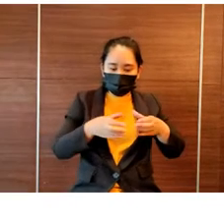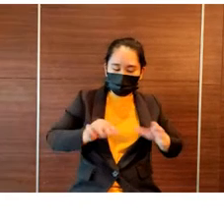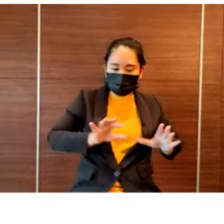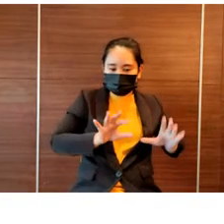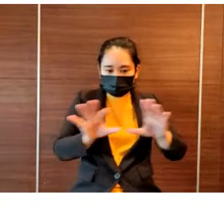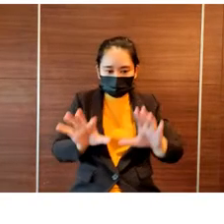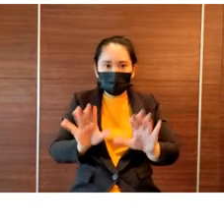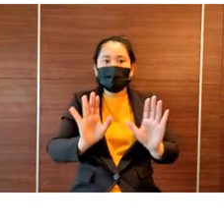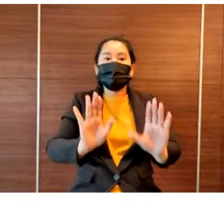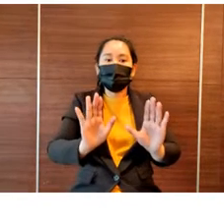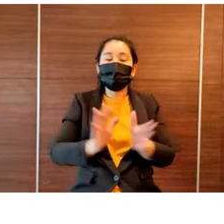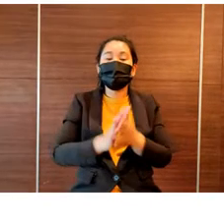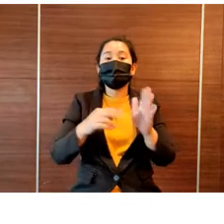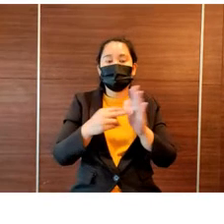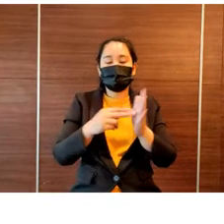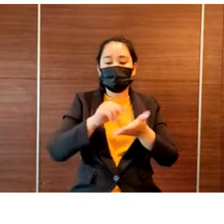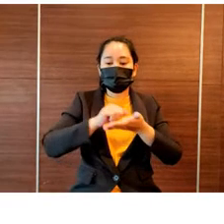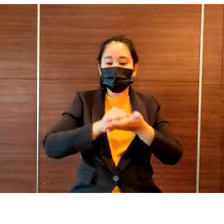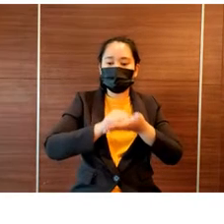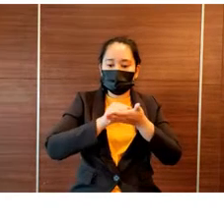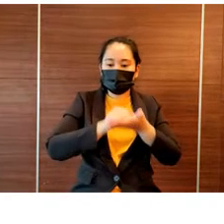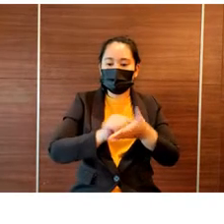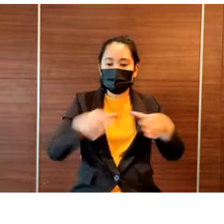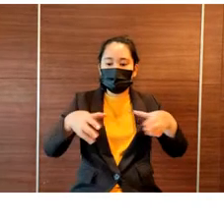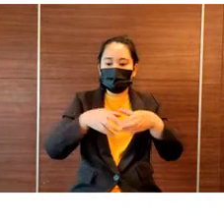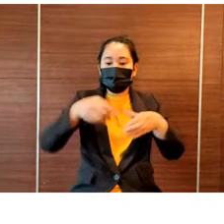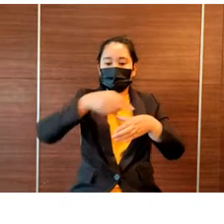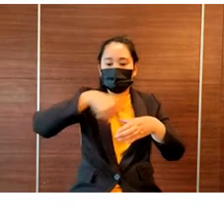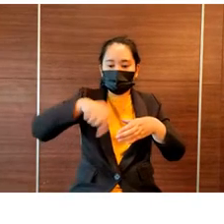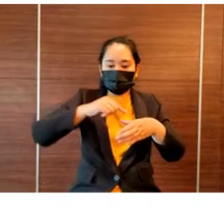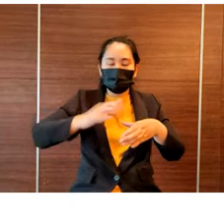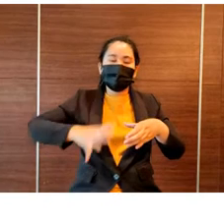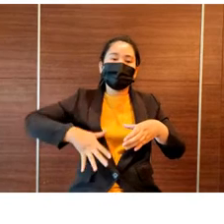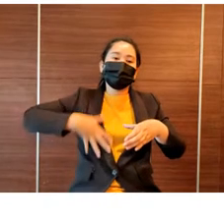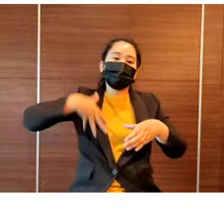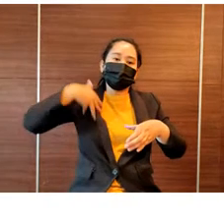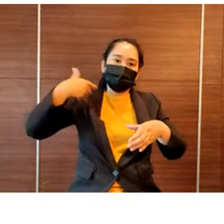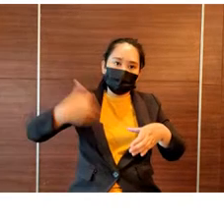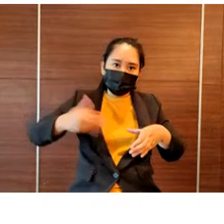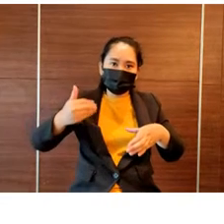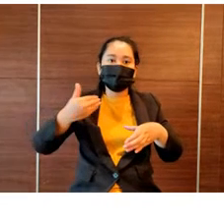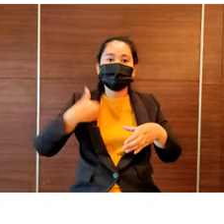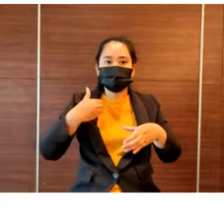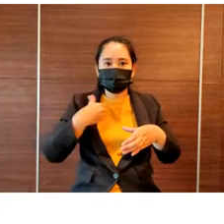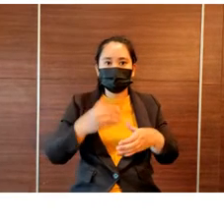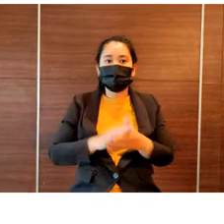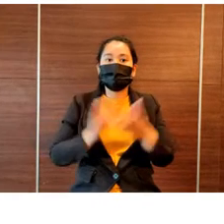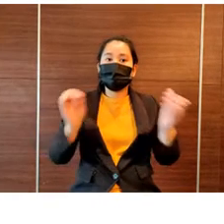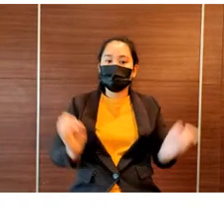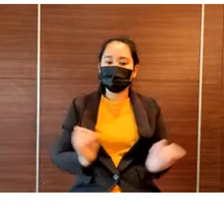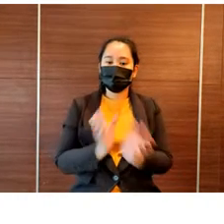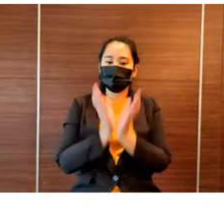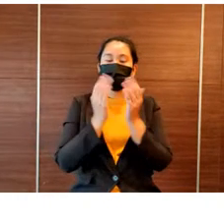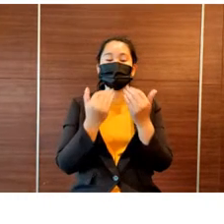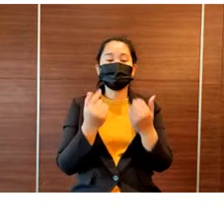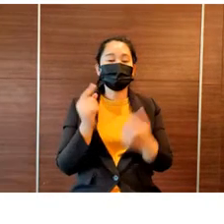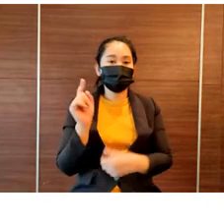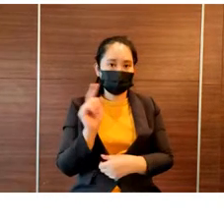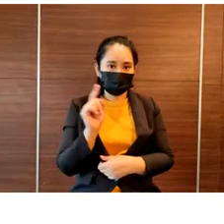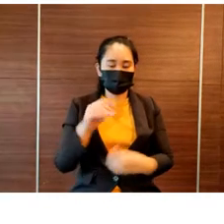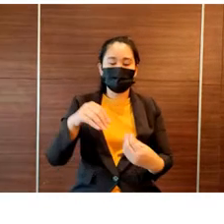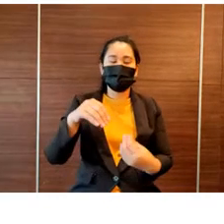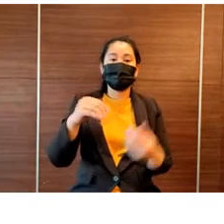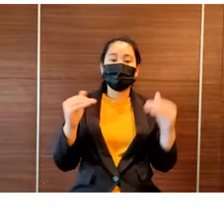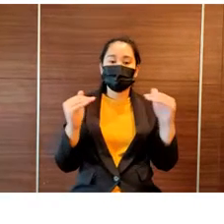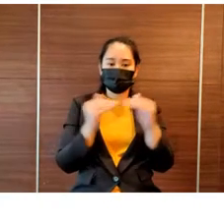ำให้การเข้าถึงบริการของกลุ่มเหล่านี้มีความยากลำบากยิ่งขึ้นส่งผลให้สถานการณ์ด้านสิ